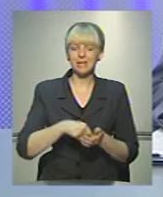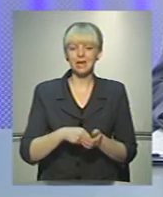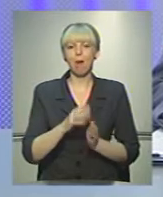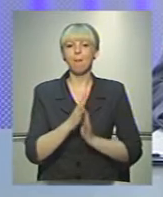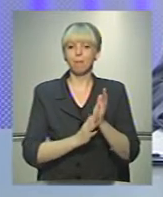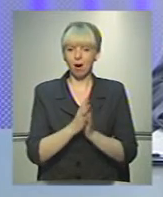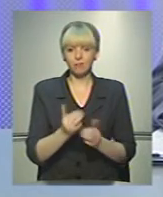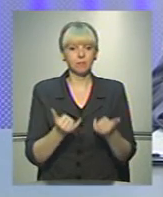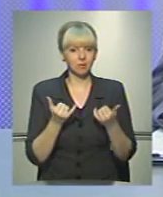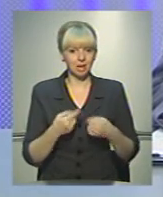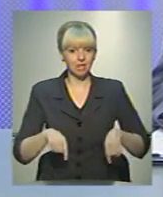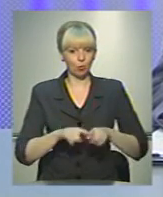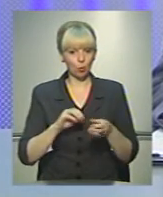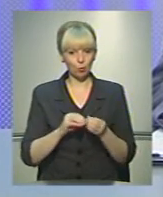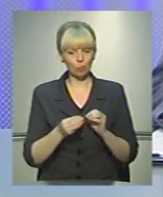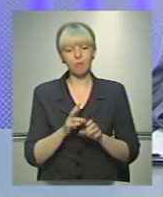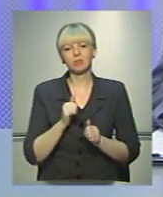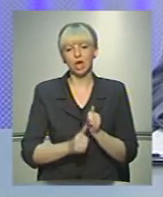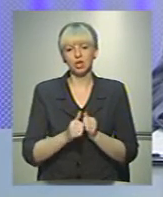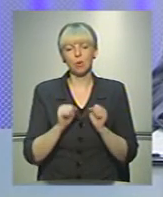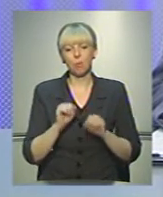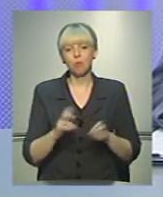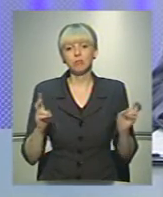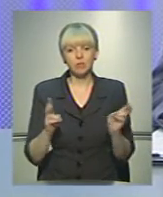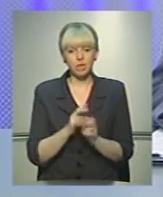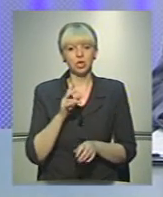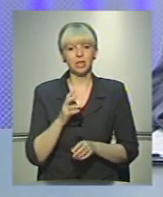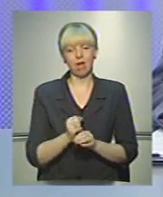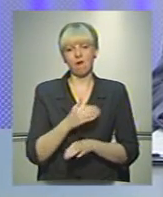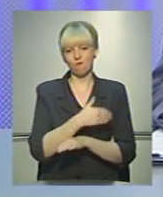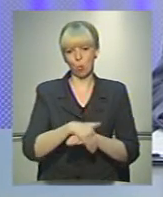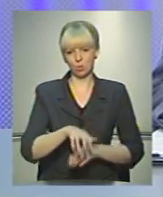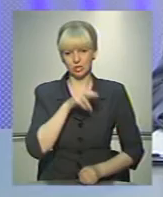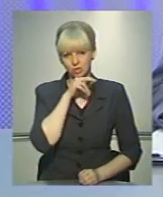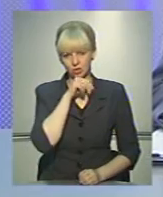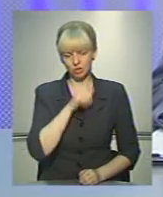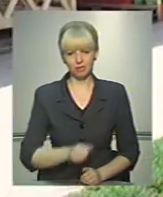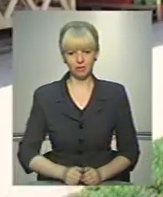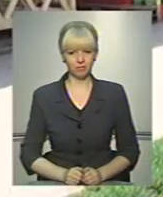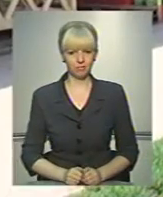парків, то нині з такими проблемами найчастіше можна зіштовхнутися на вулицях Чернівців.